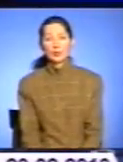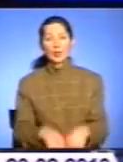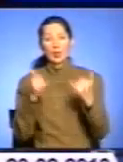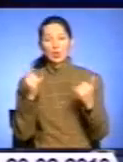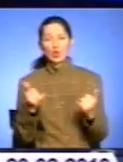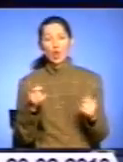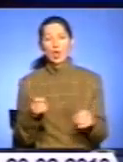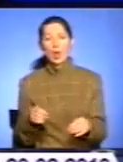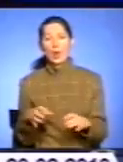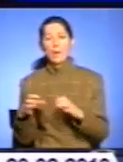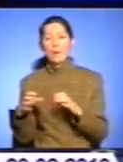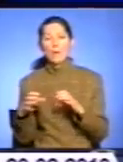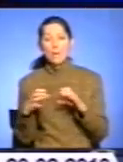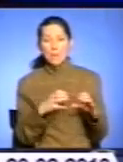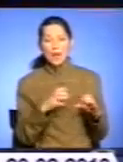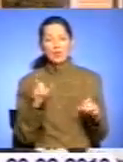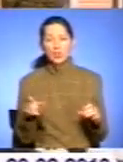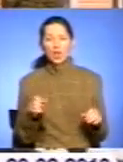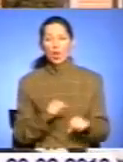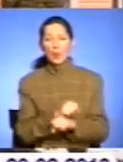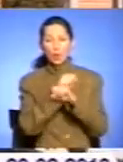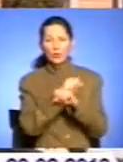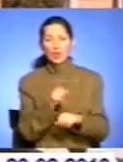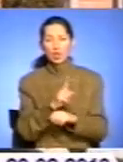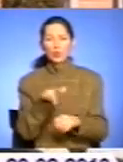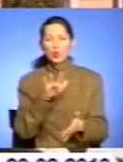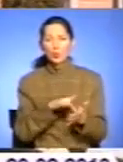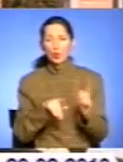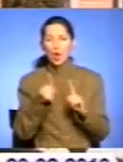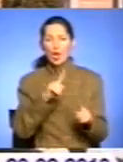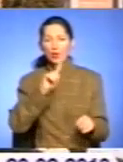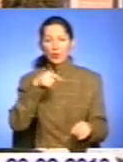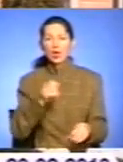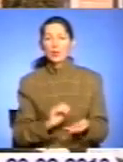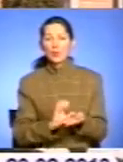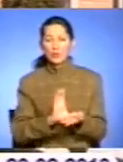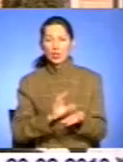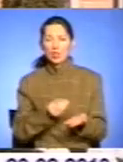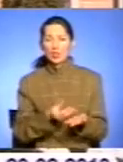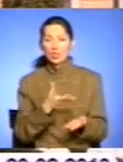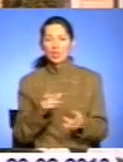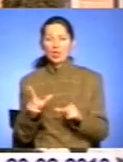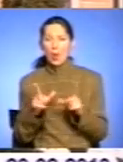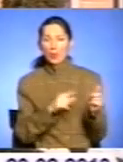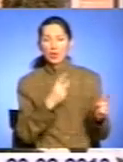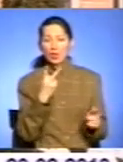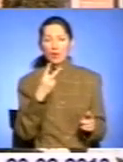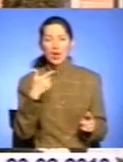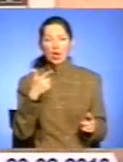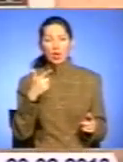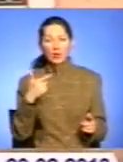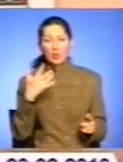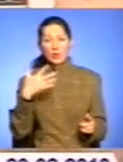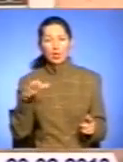Сьогодні перевізники пікетували Тернопільську міську раду. Вимагали підвищення тарифу на проїзд до 2 гривень 50 копійок.